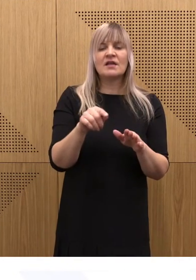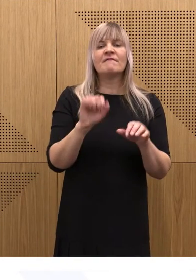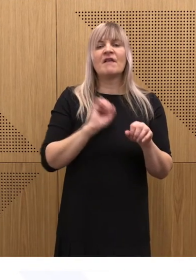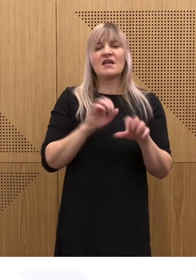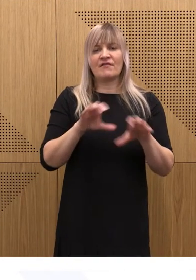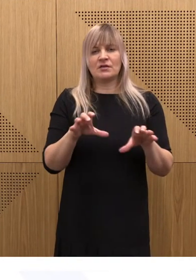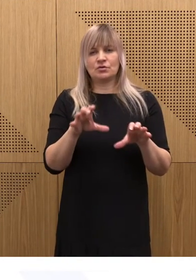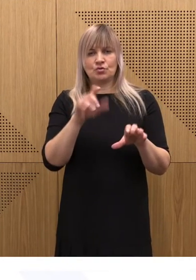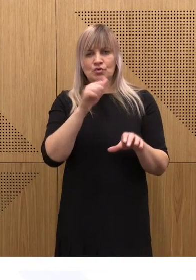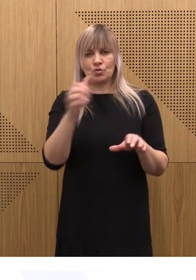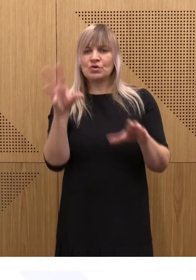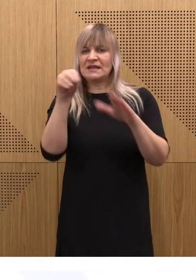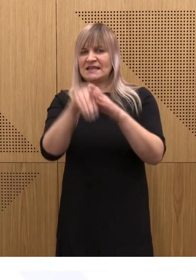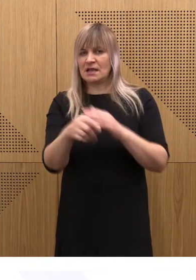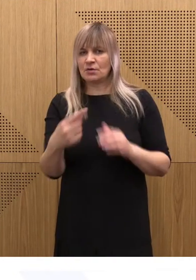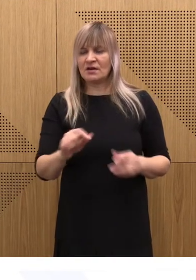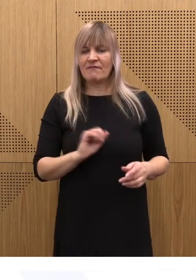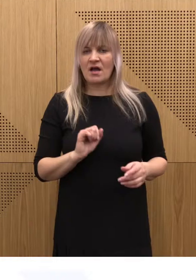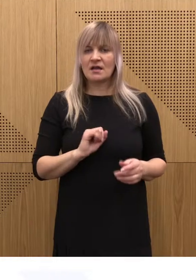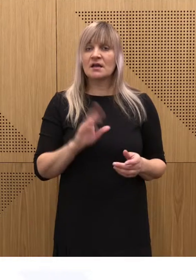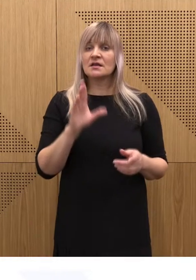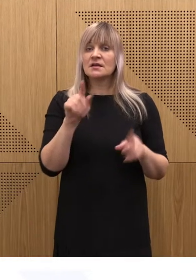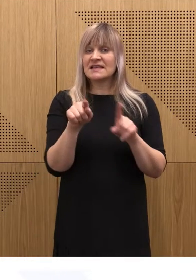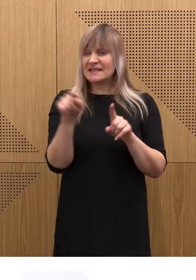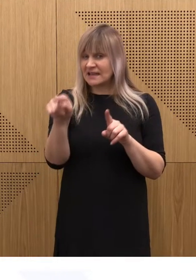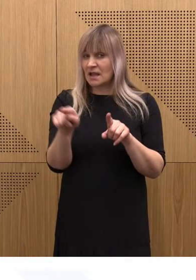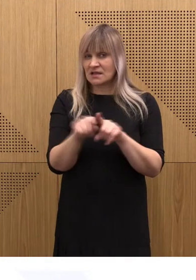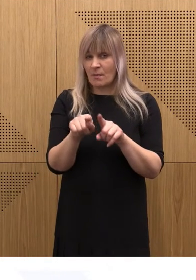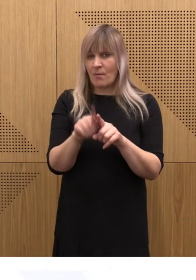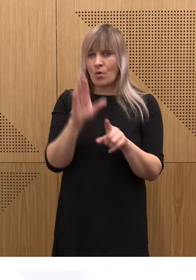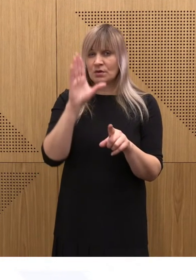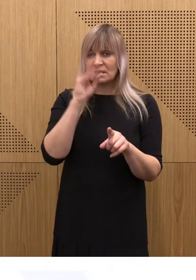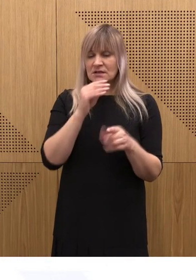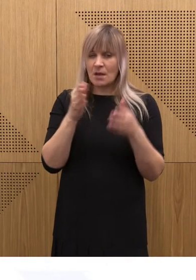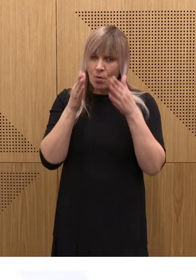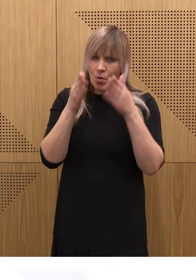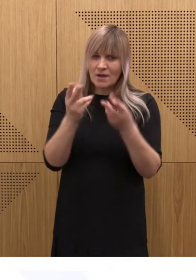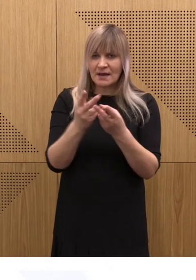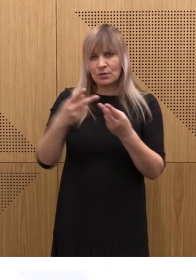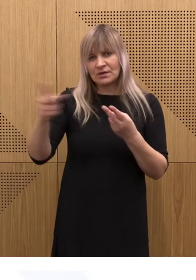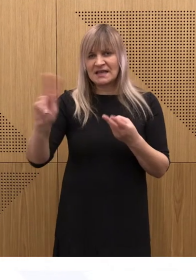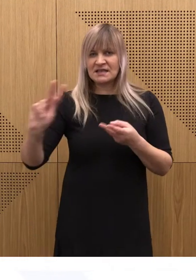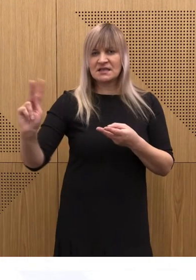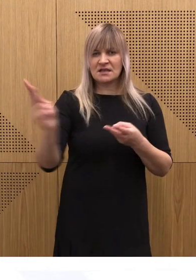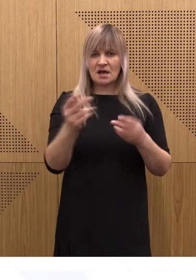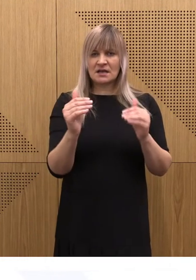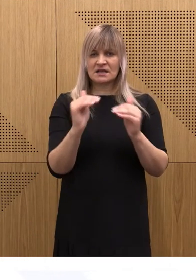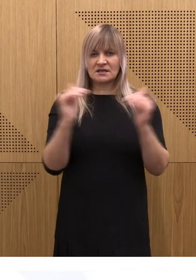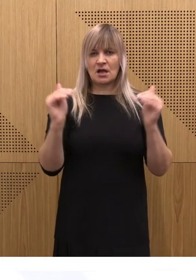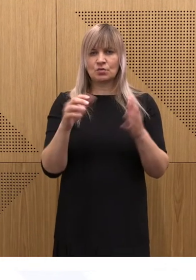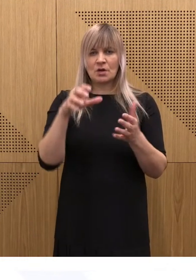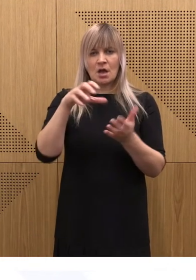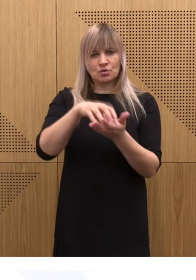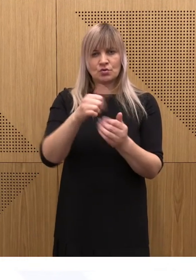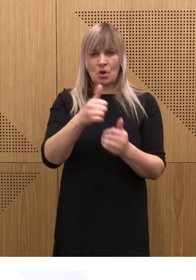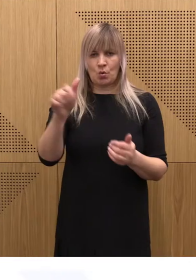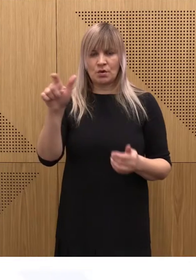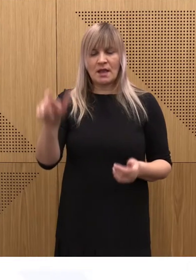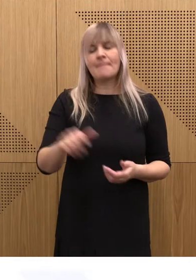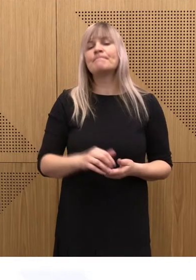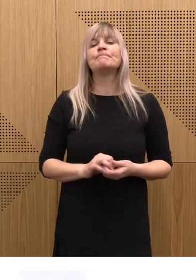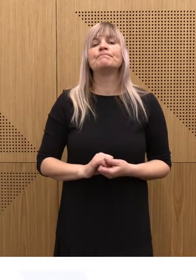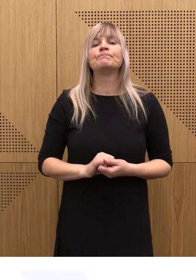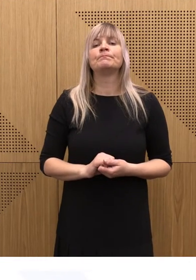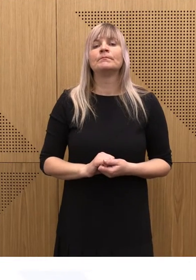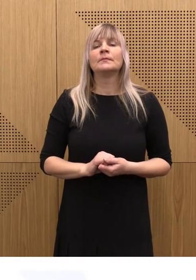lisada, et siis teda samamoodi saaks kohelda nagu kõiki teisi sarnase staatusega asutusjuhte.